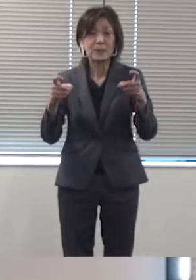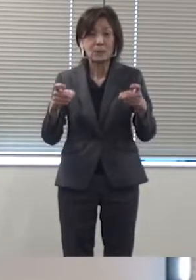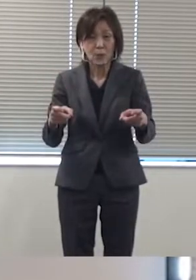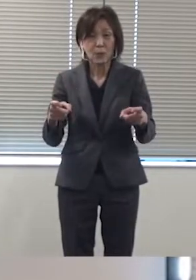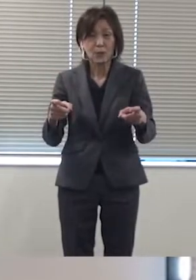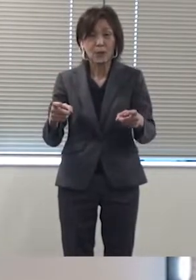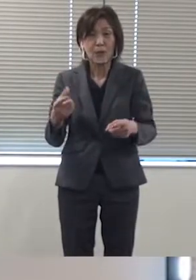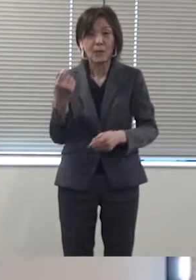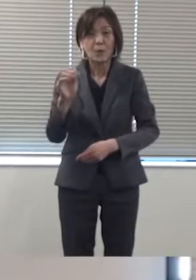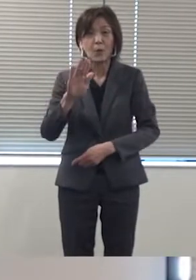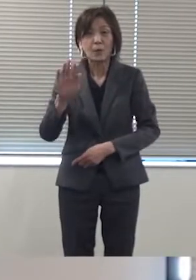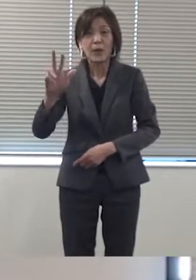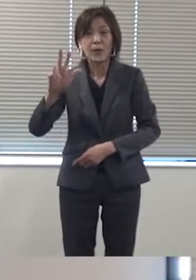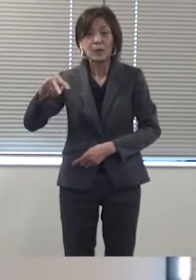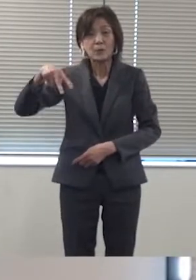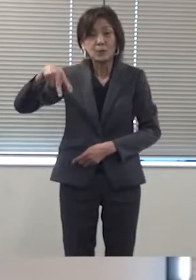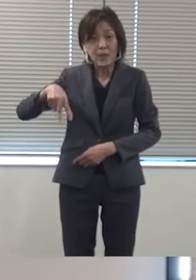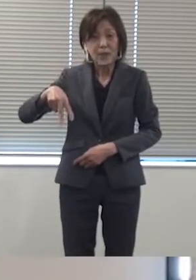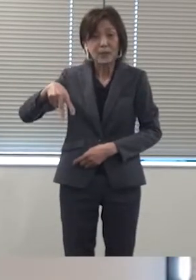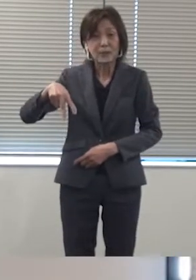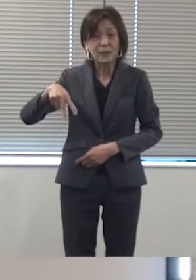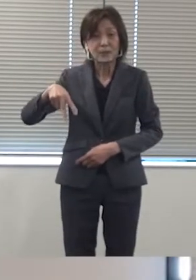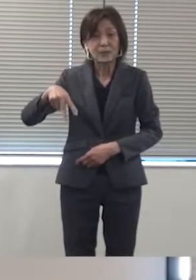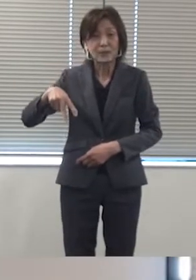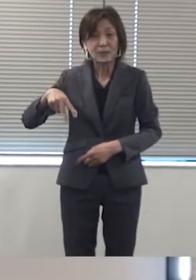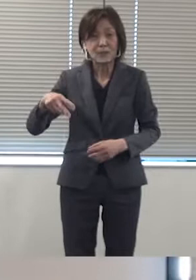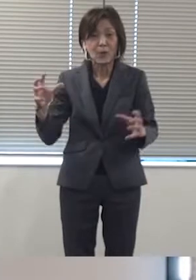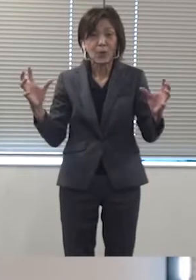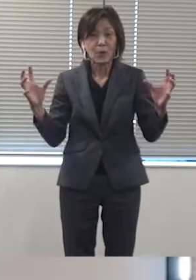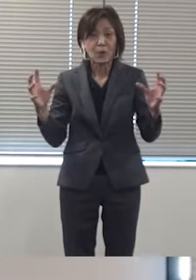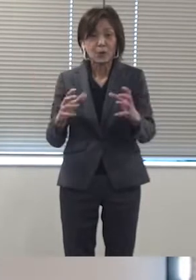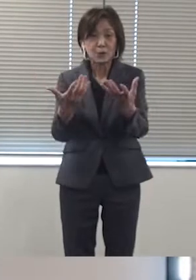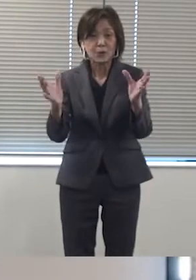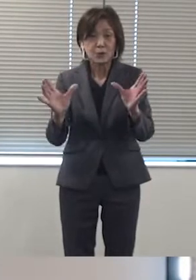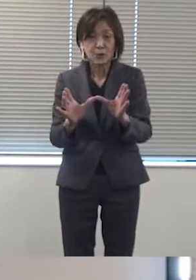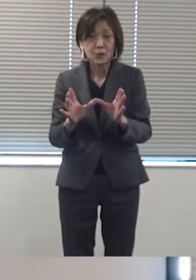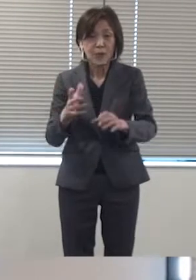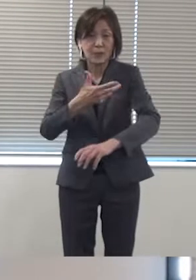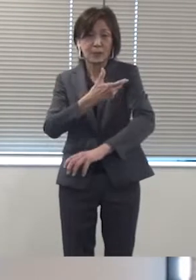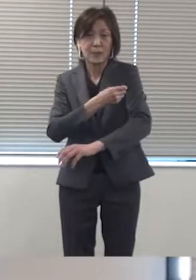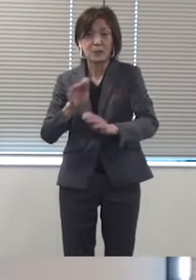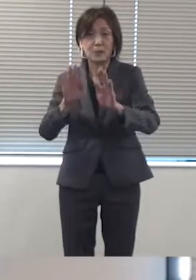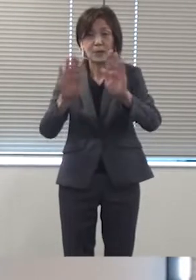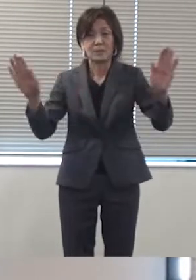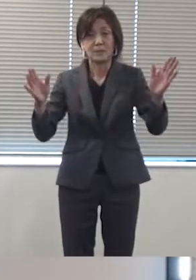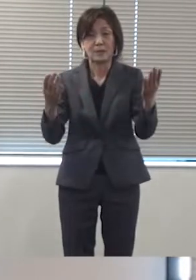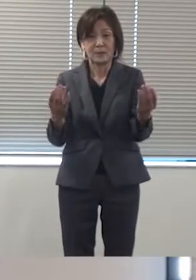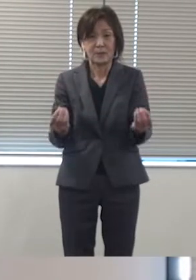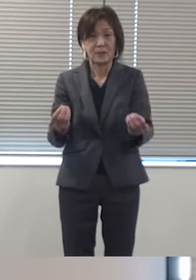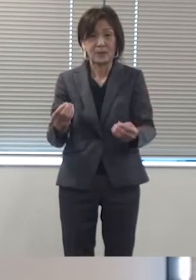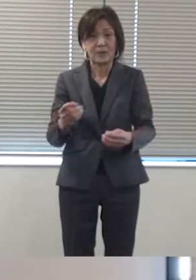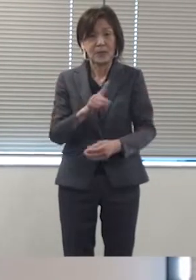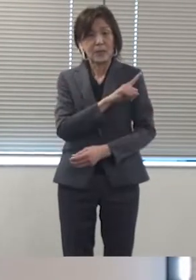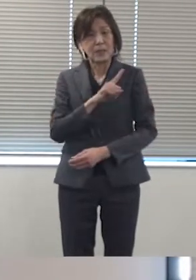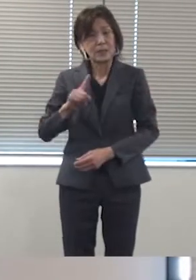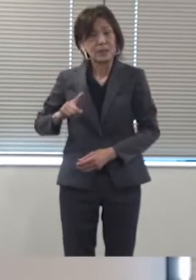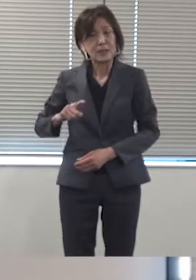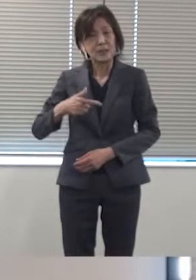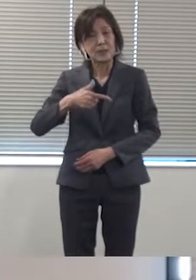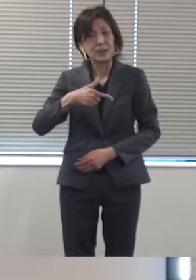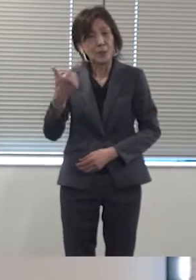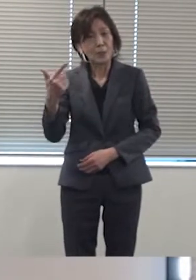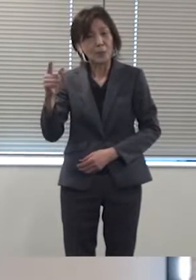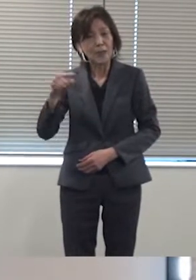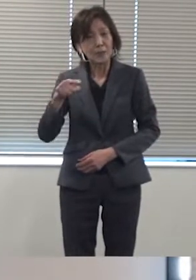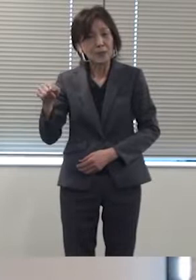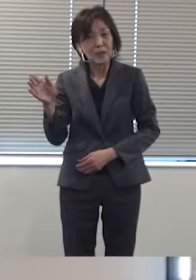を専用とする集団接種を開始をしております。1日あたり600、土日です